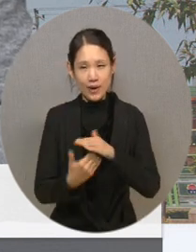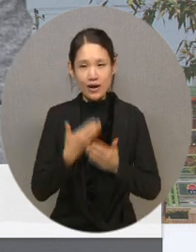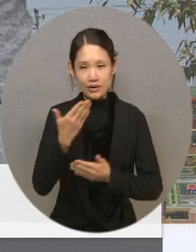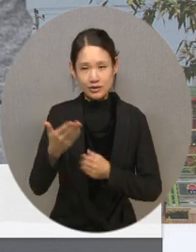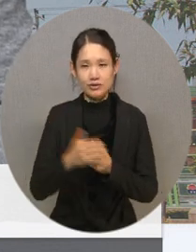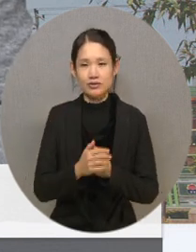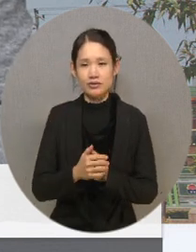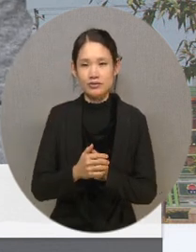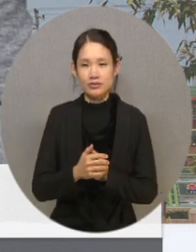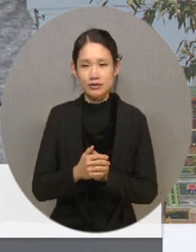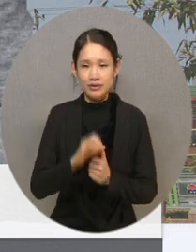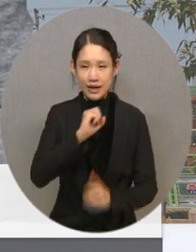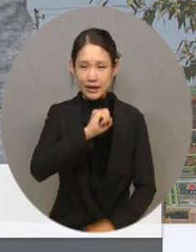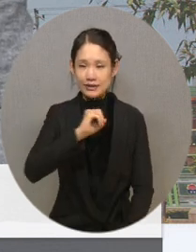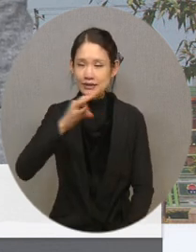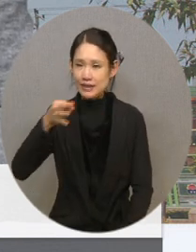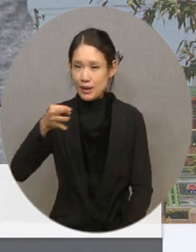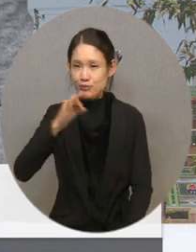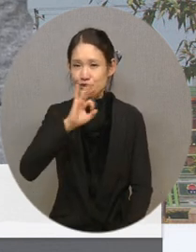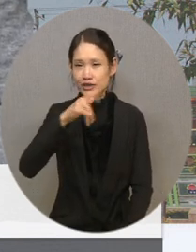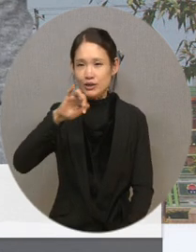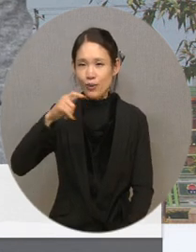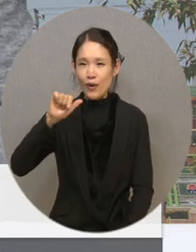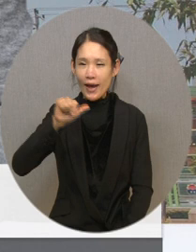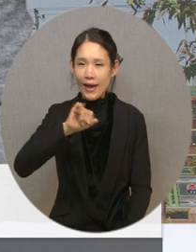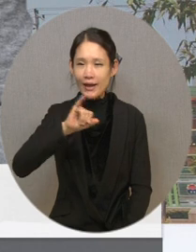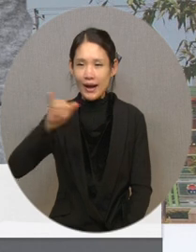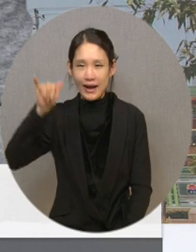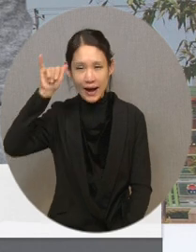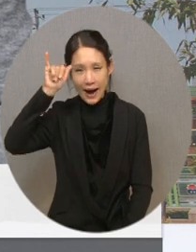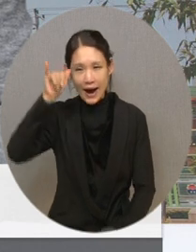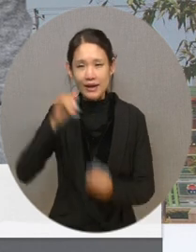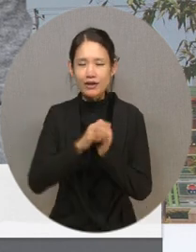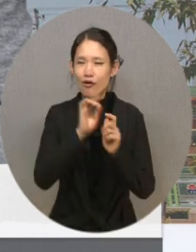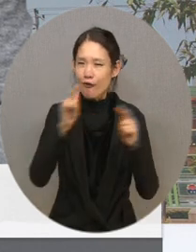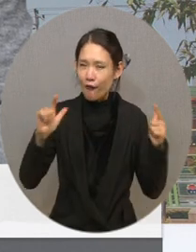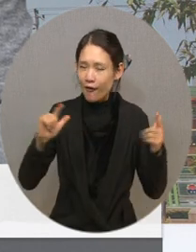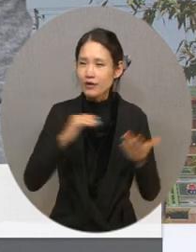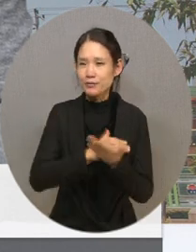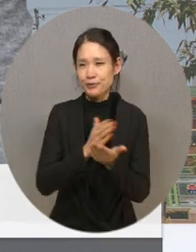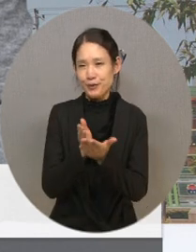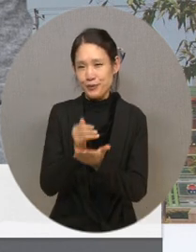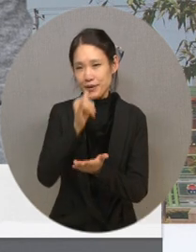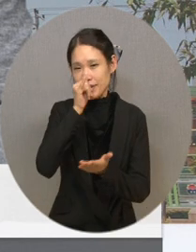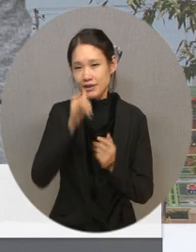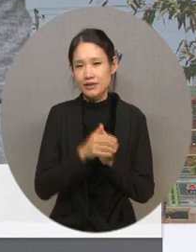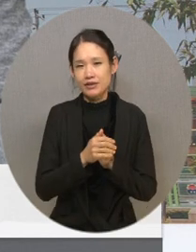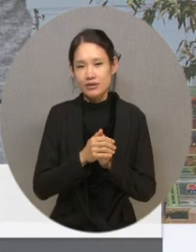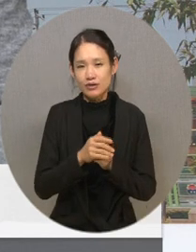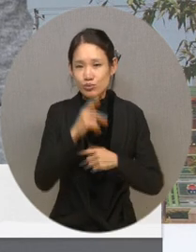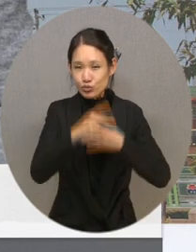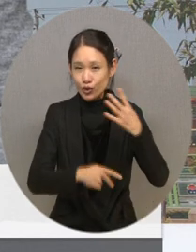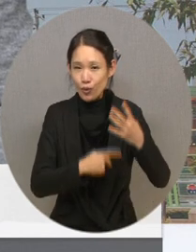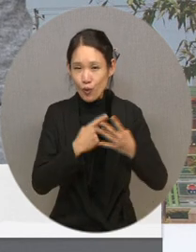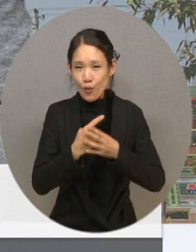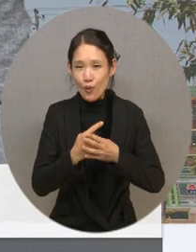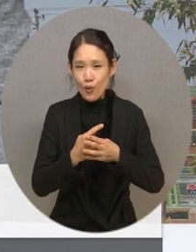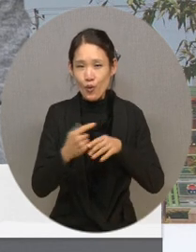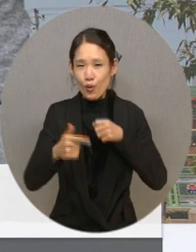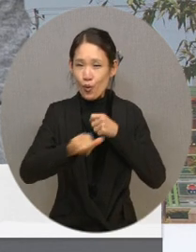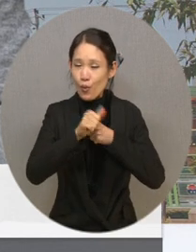판타지, SF, 인공지능 등 다양한 주제로 구성되어 있습니다. 이 프로그램은